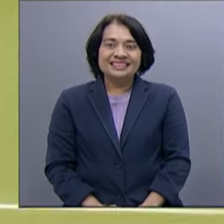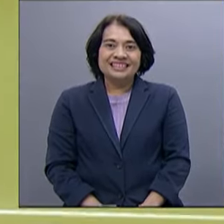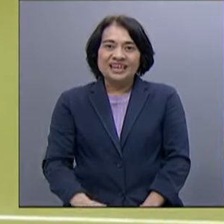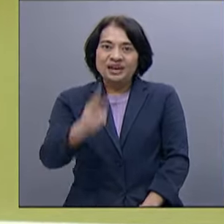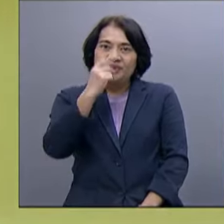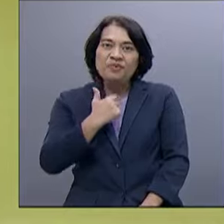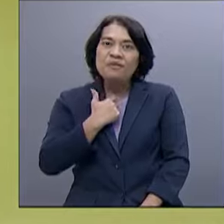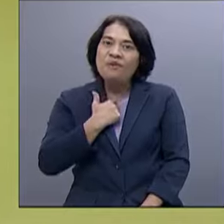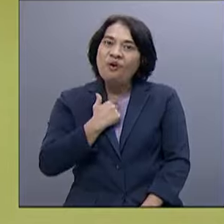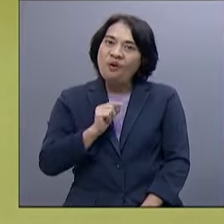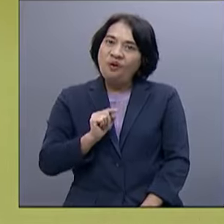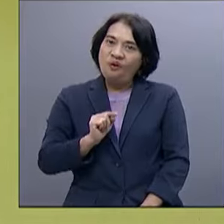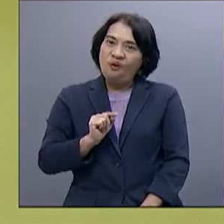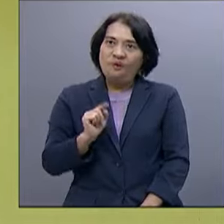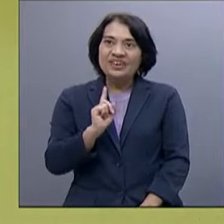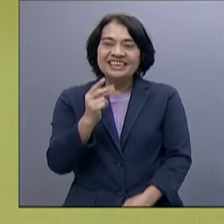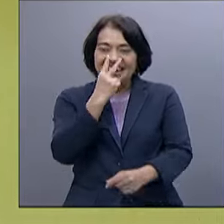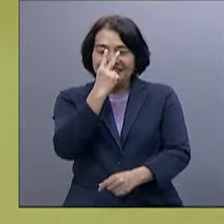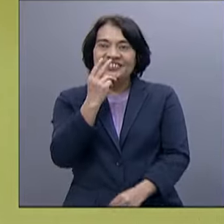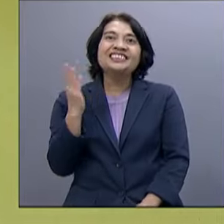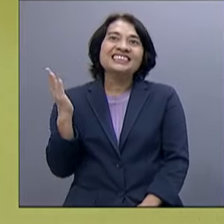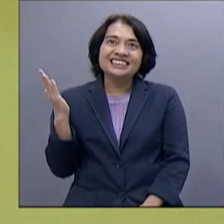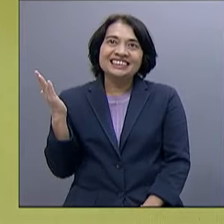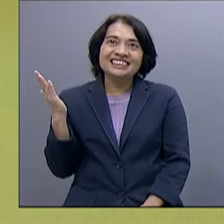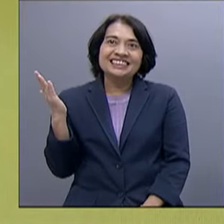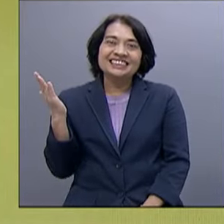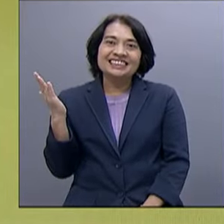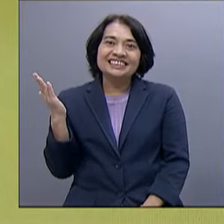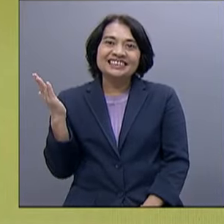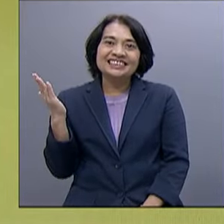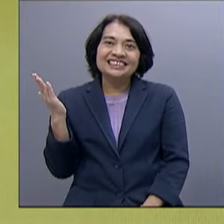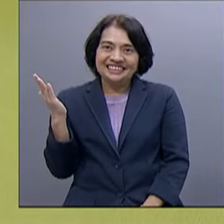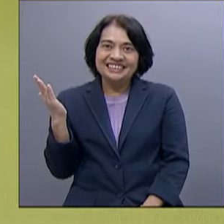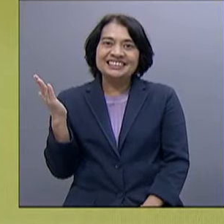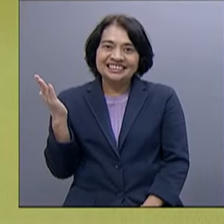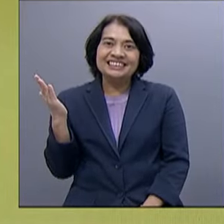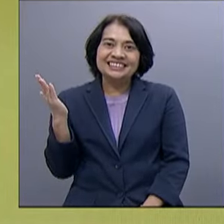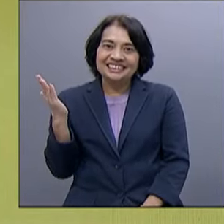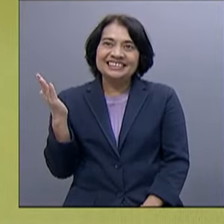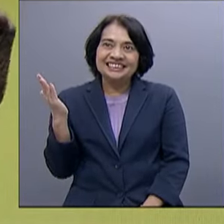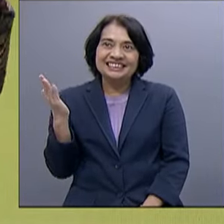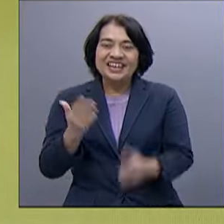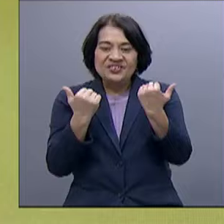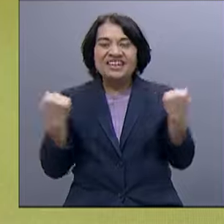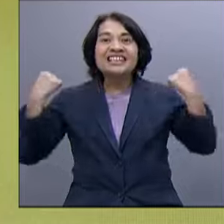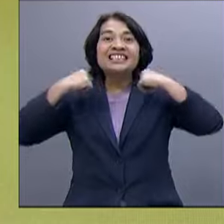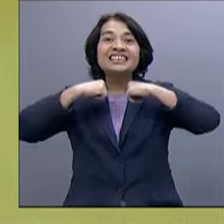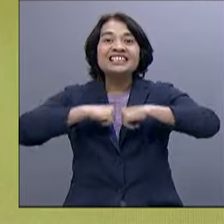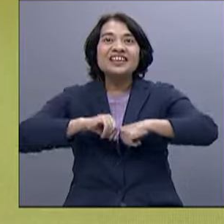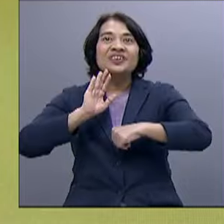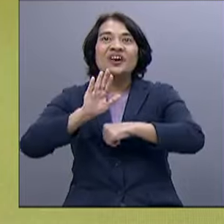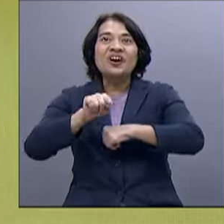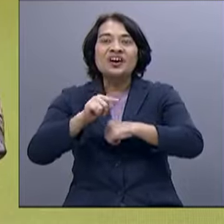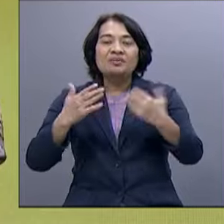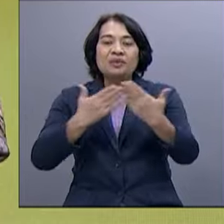ด้วย ดูสิดูความอลังการเลยค่าจากโลเคอลสู่เลยค่า ใช่ค่ะด้วยชุดแต่พอเดี๋ยวถ้าเปลี่ยนเป็นชุดปั๊บก็จะเ